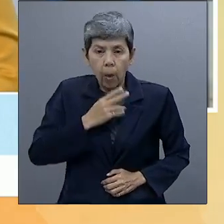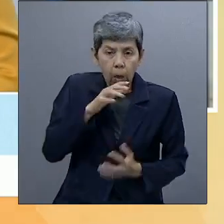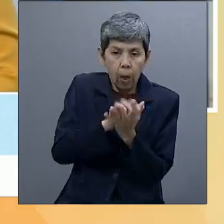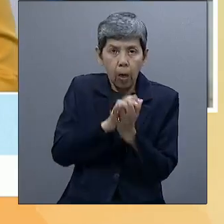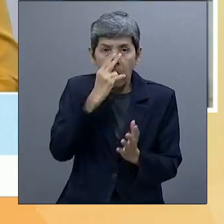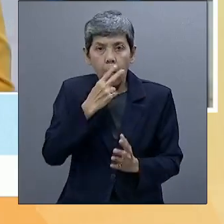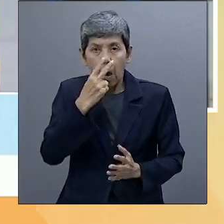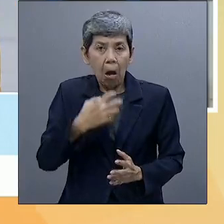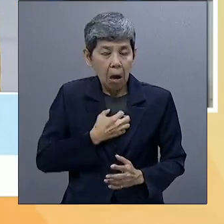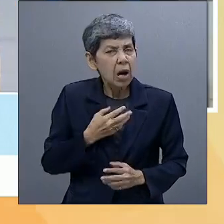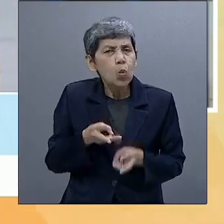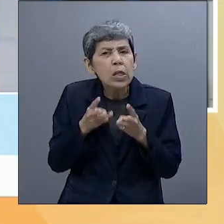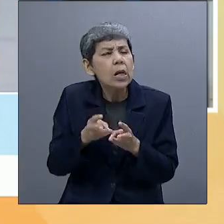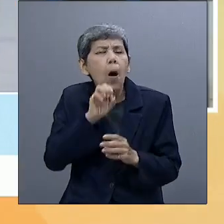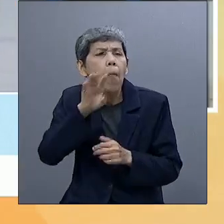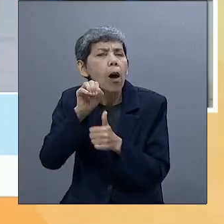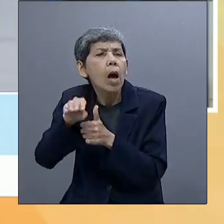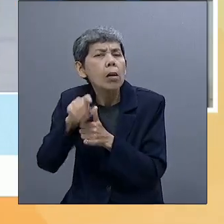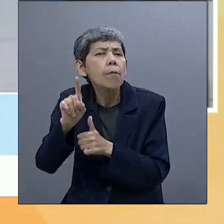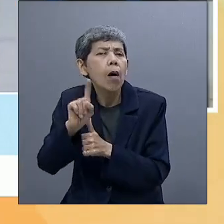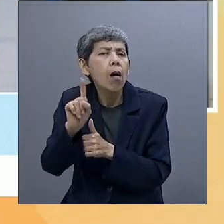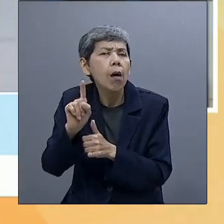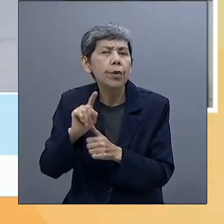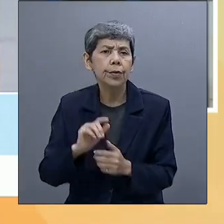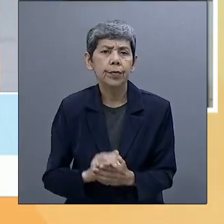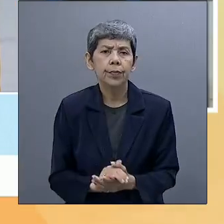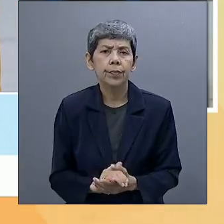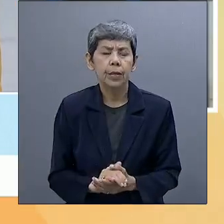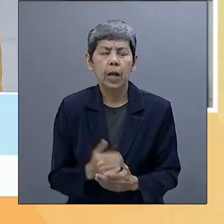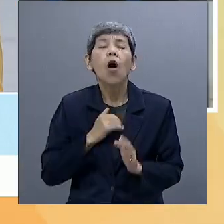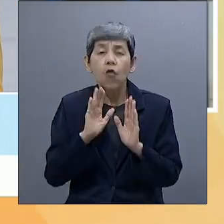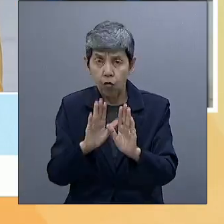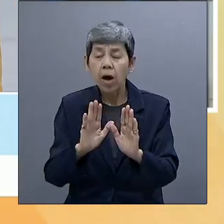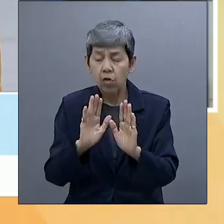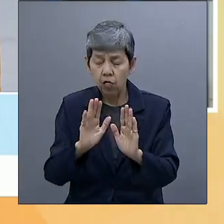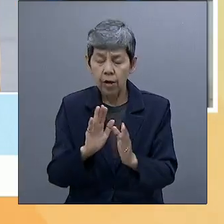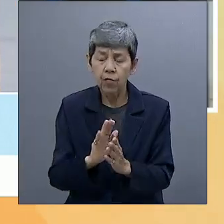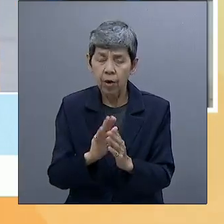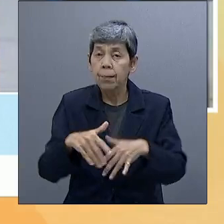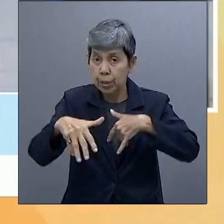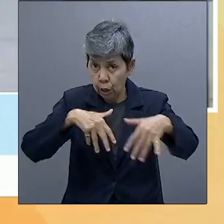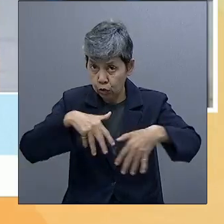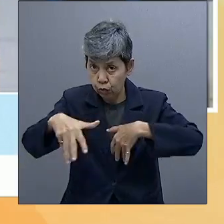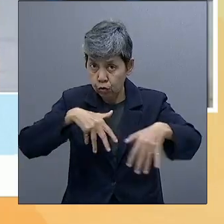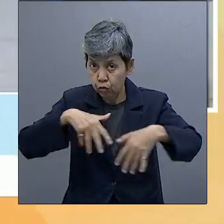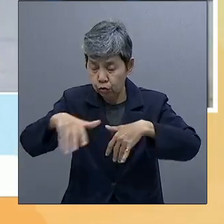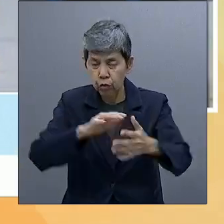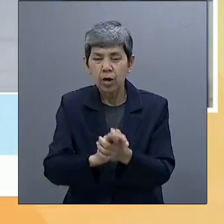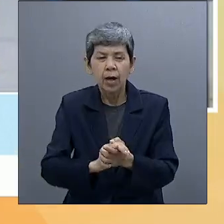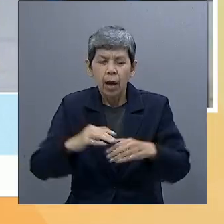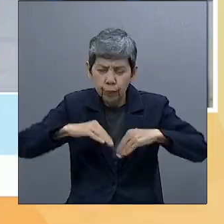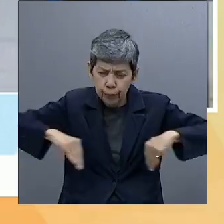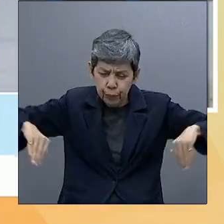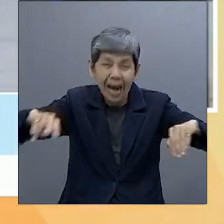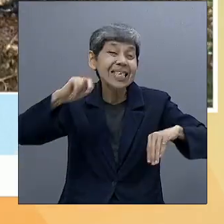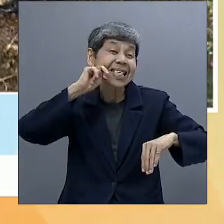องอ้อมีแนวทางยังไงบ้างคะ ก็ฝากประชาสัมพันธ์นะครับว่าประชาชนบริเวณพื้นที่รอบ